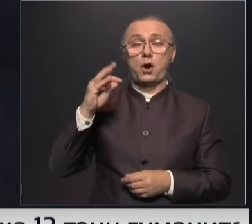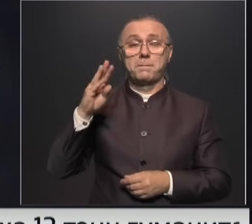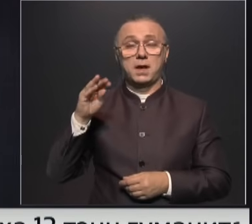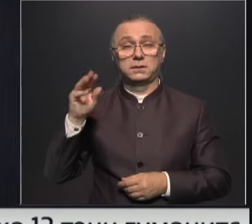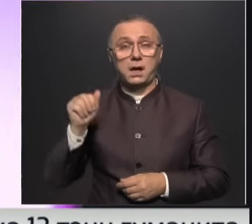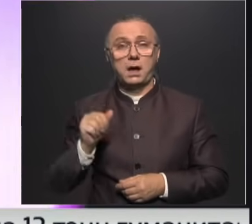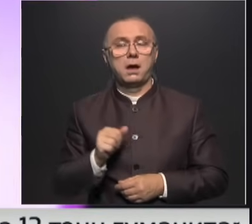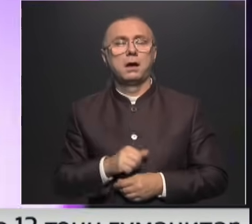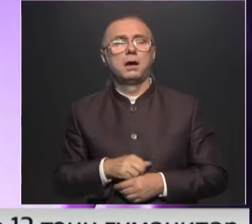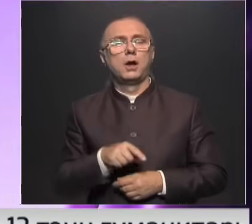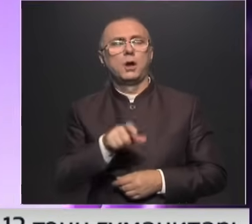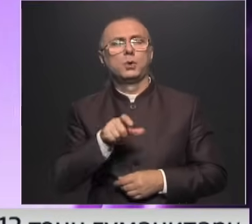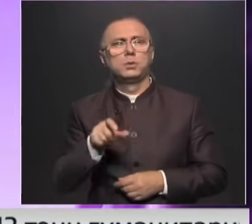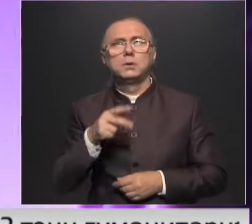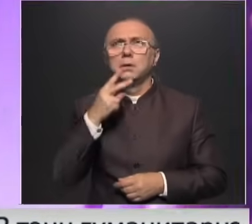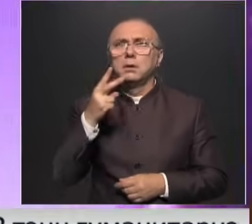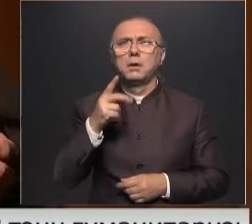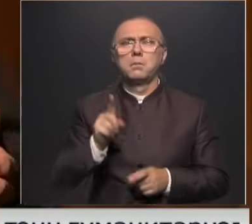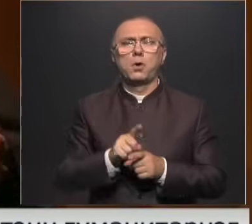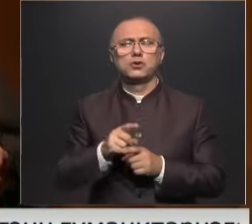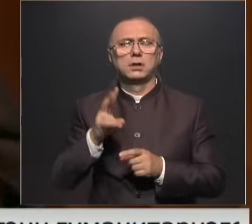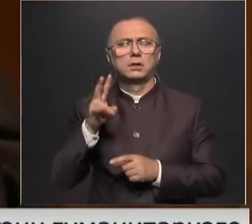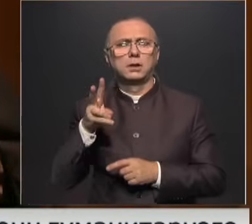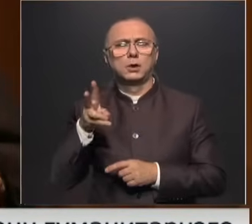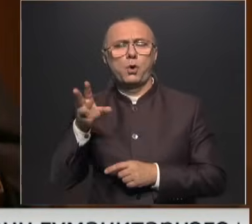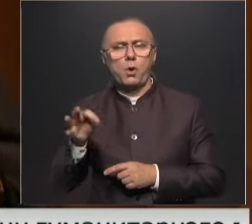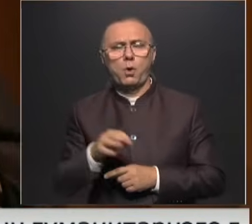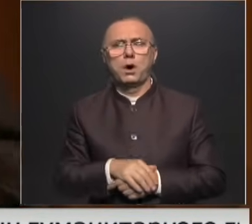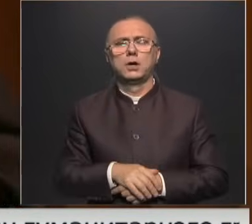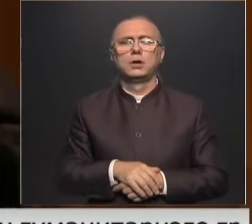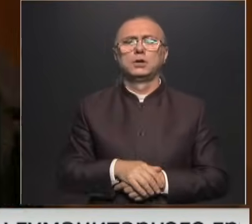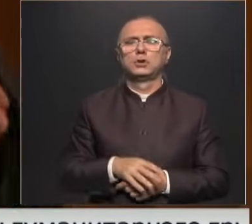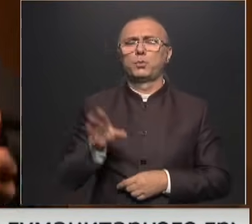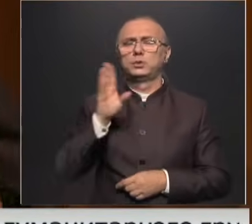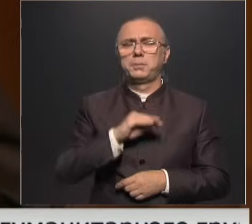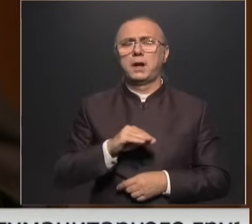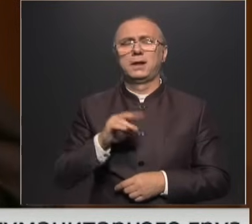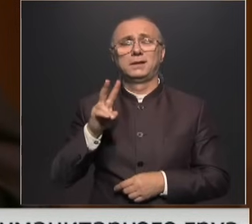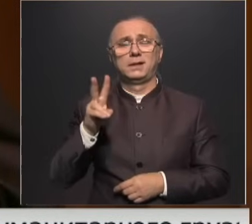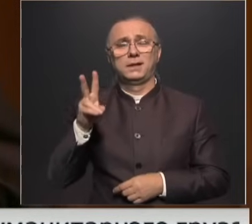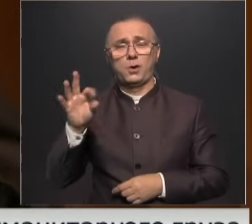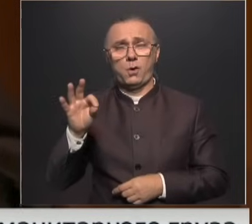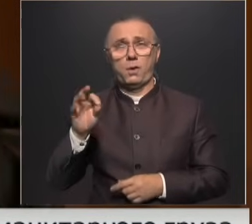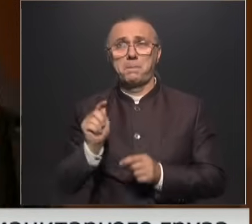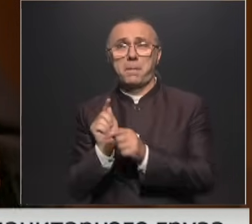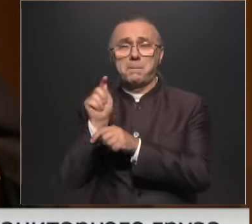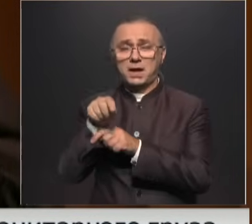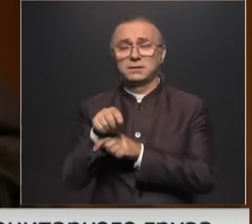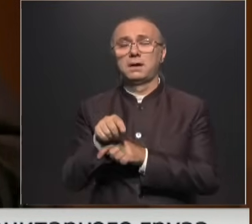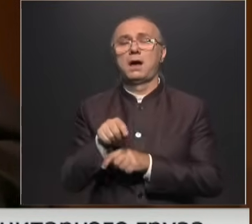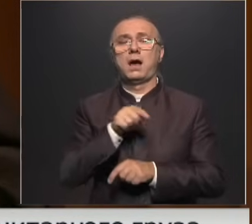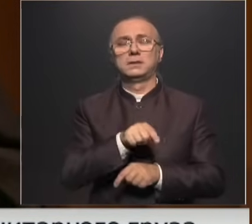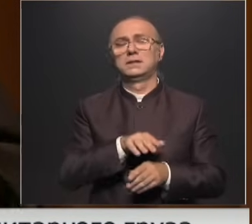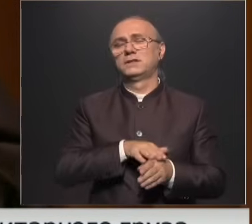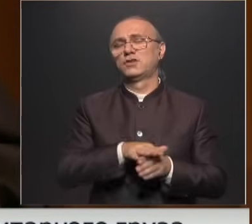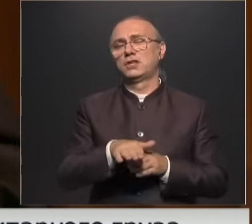за кометой летит НЛО. А чтобы инопланетяне успели их подхватить, они не придумали ничего лучше, как